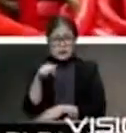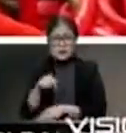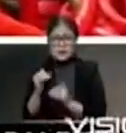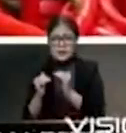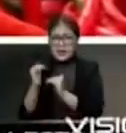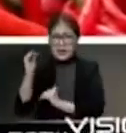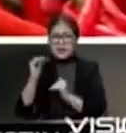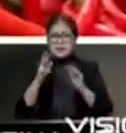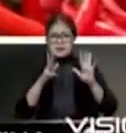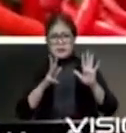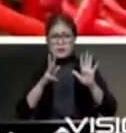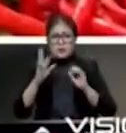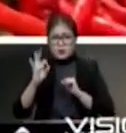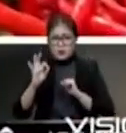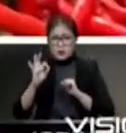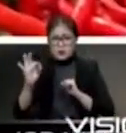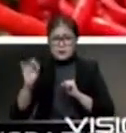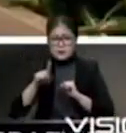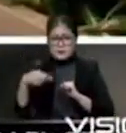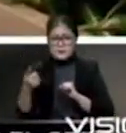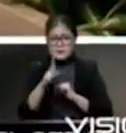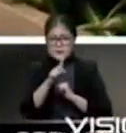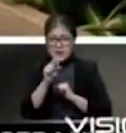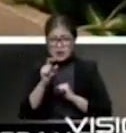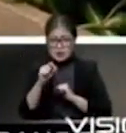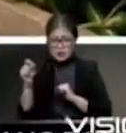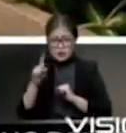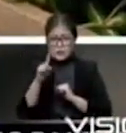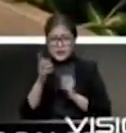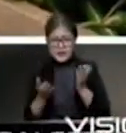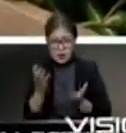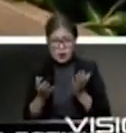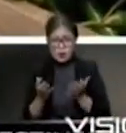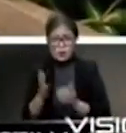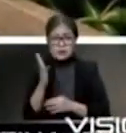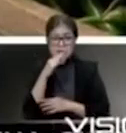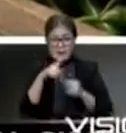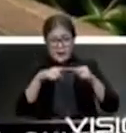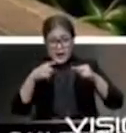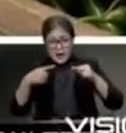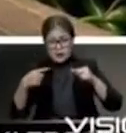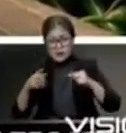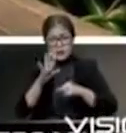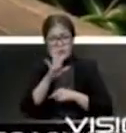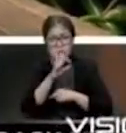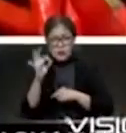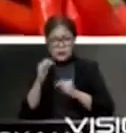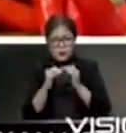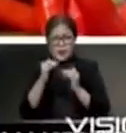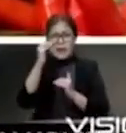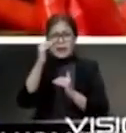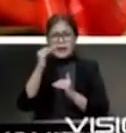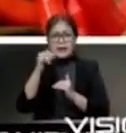menjadi Rp90 hingga Rp100.000 per kilogram. Untuk cabai merah yang awalnya ada di harga Rp45.000 kini naik